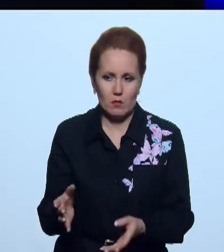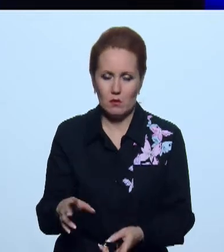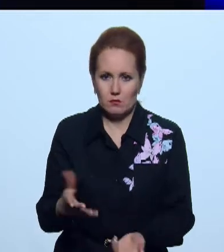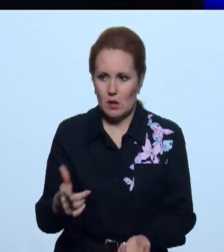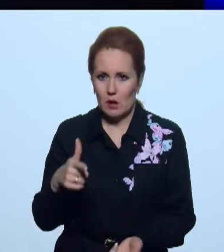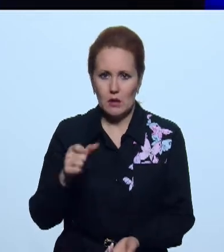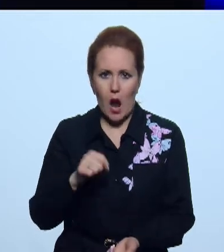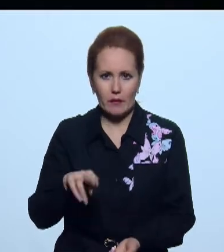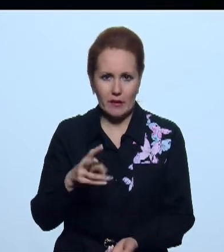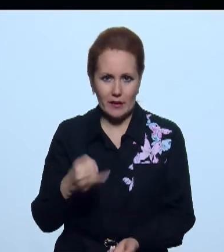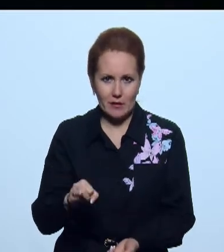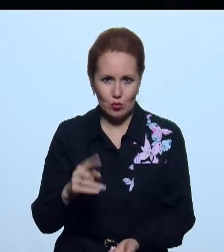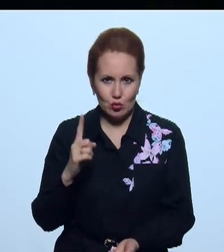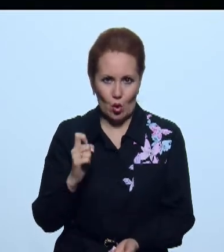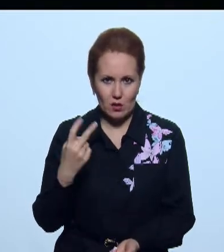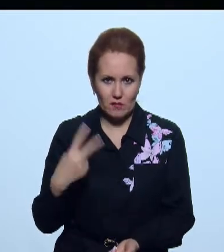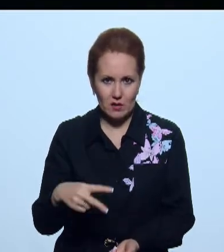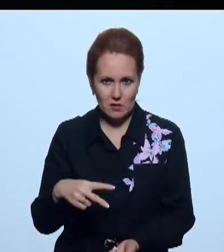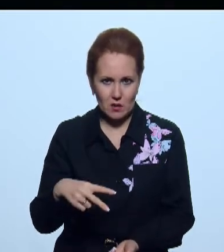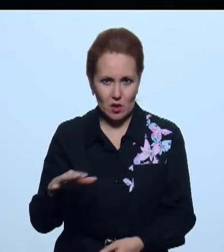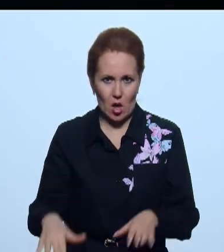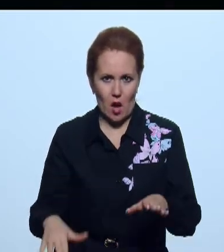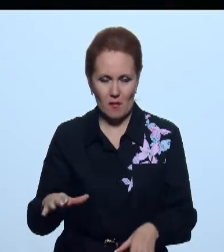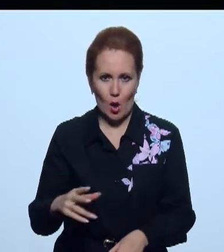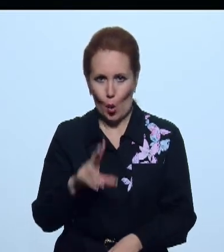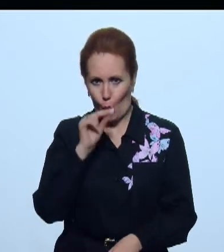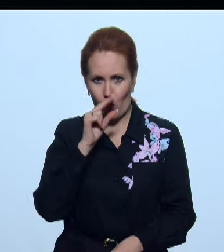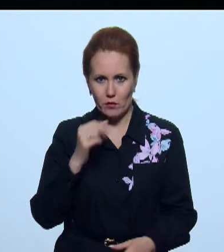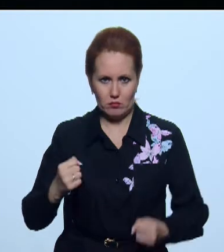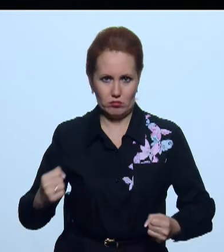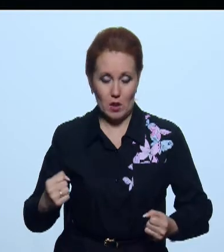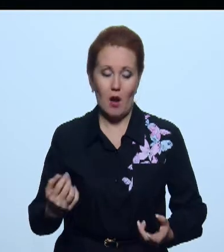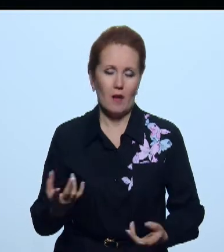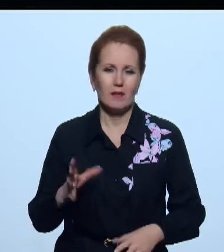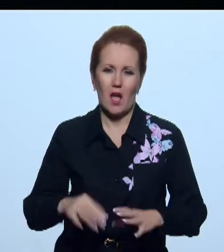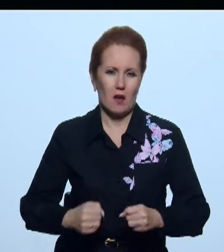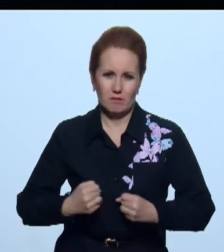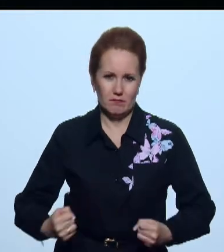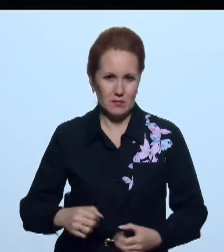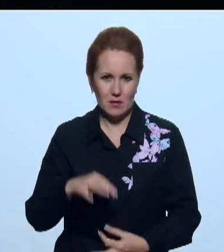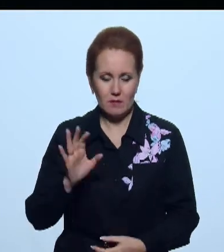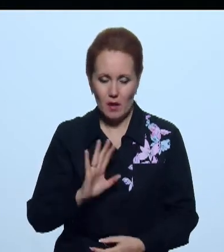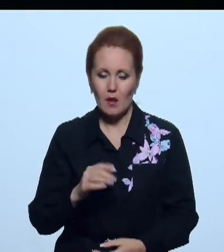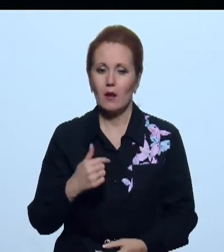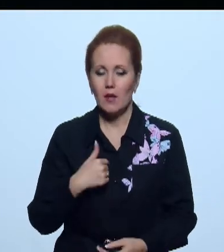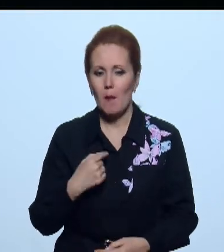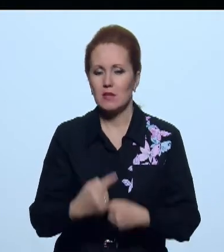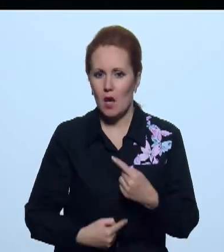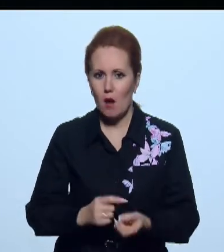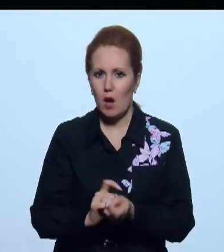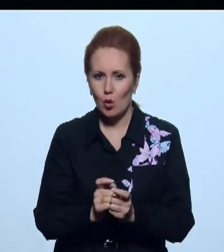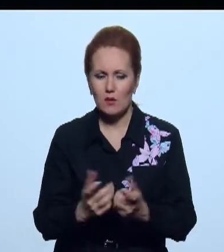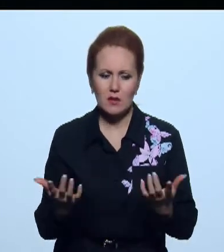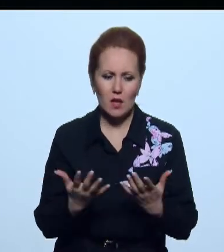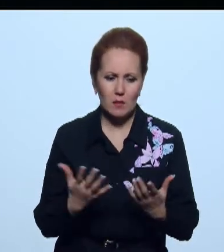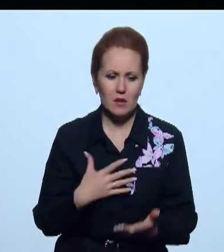гадкий 120-килограммовый уть. Ну, не 120 килограмм, конечно, это перебор, но я постоянно боролась с